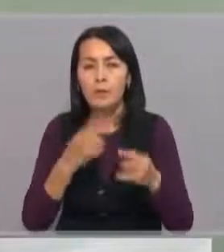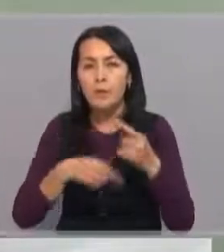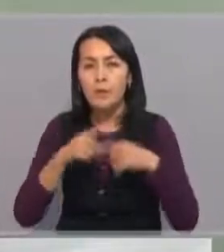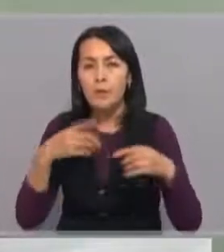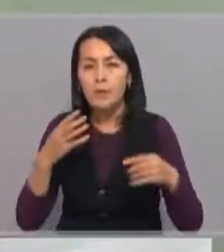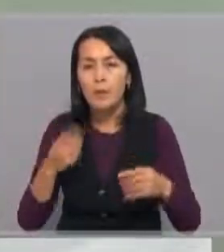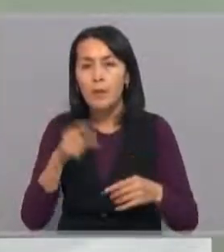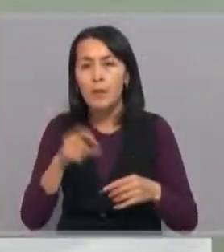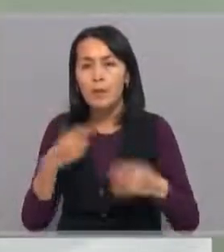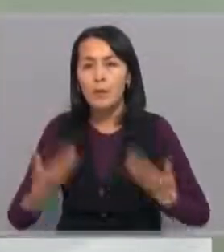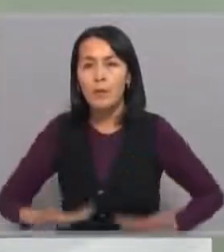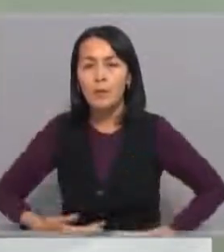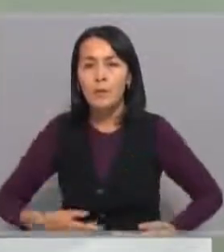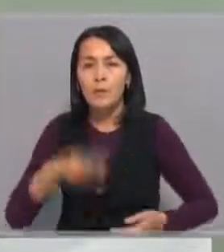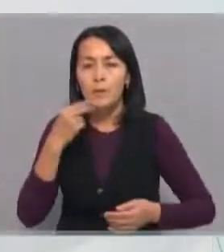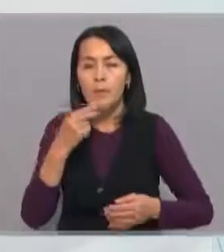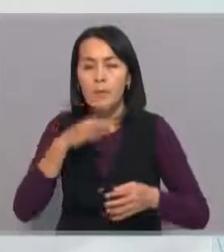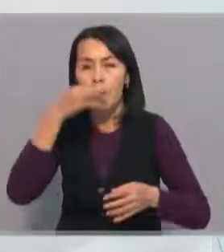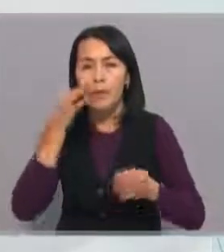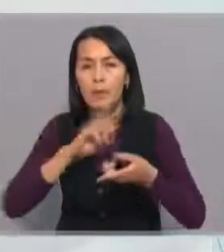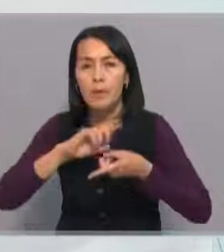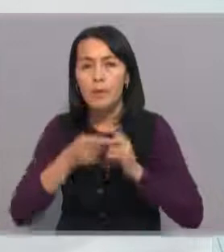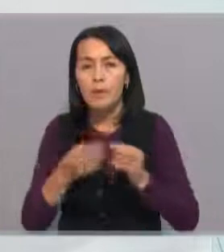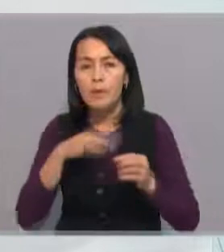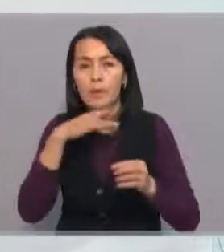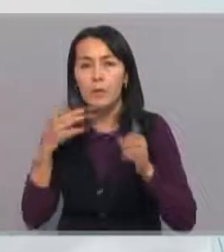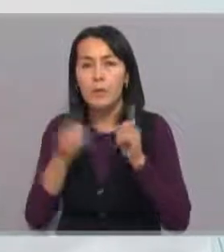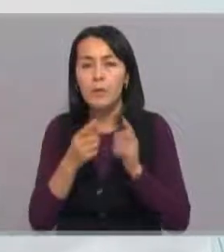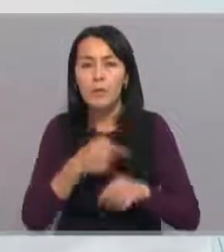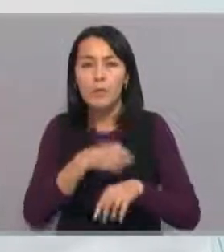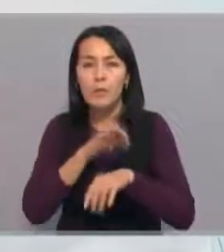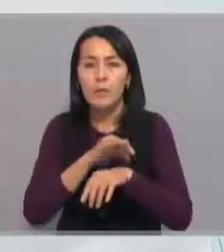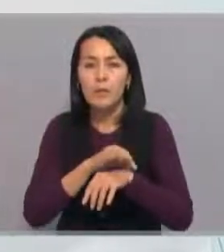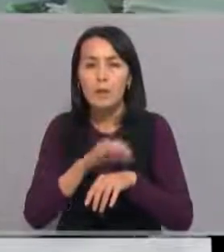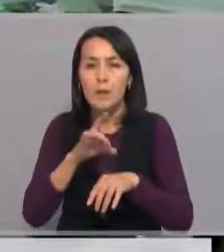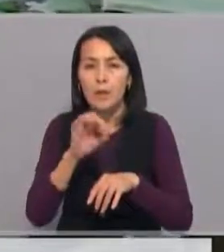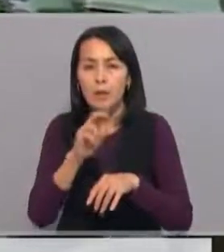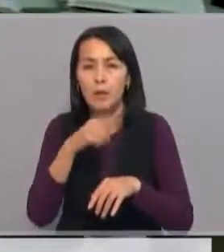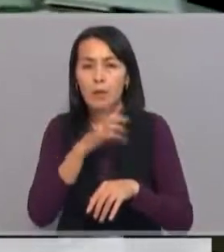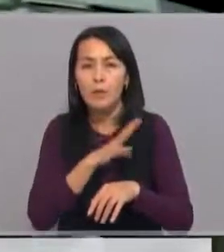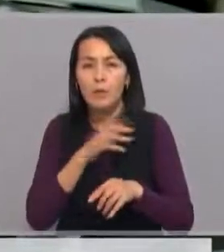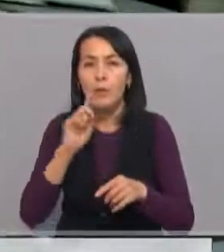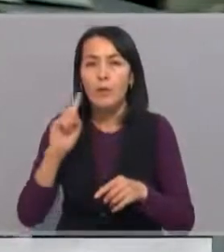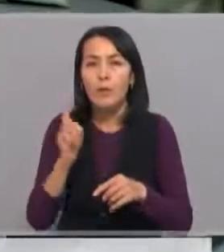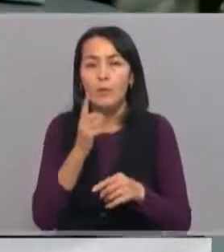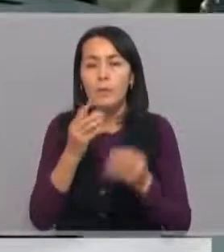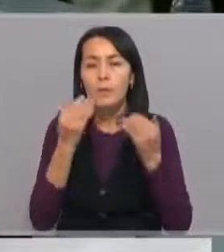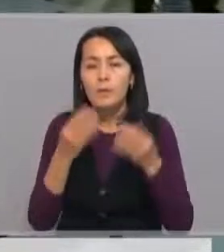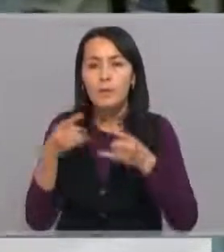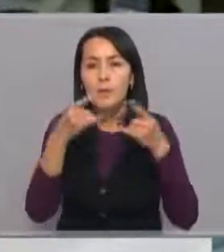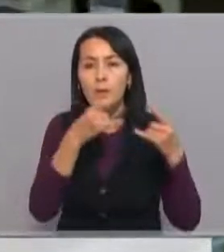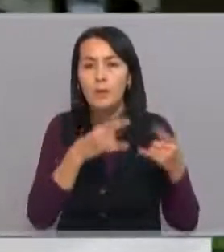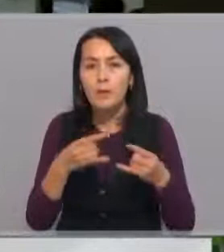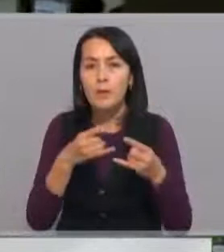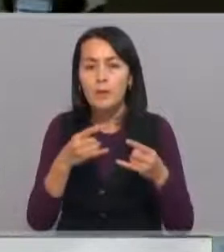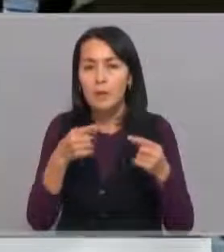өмір сапасы туралы ақпараттармен алмасты. Соның ішінде ең жиі кездесетін сүт безінің қатерлі ісігі жайлы айтылды. Оның алғашқы сатысында диагностикасыз